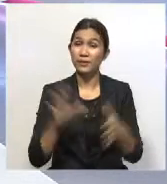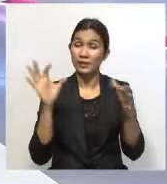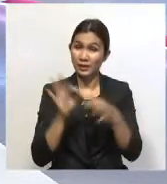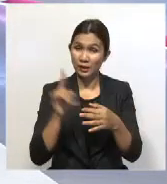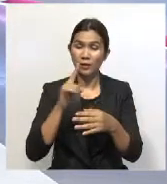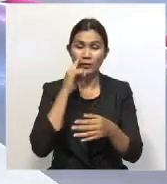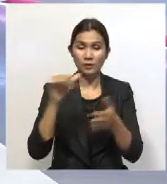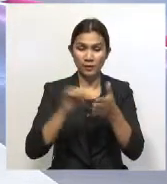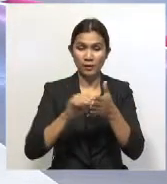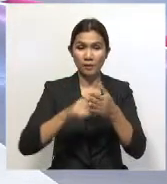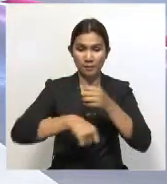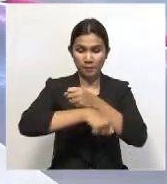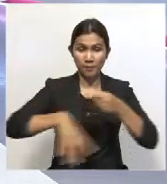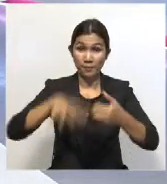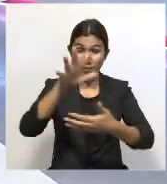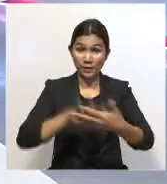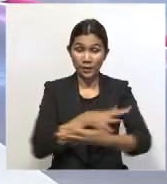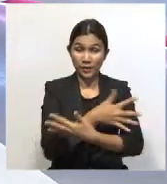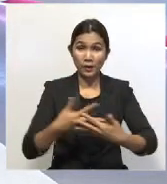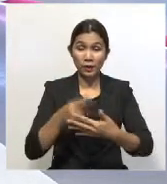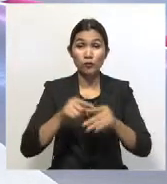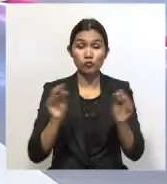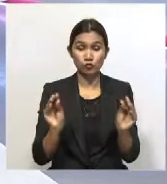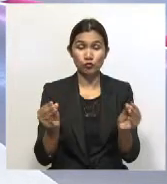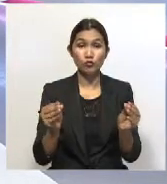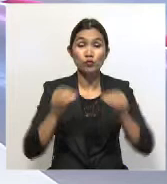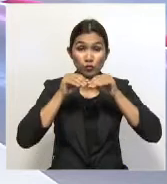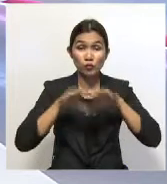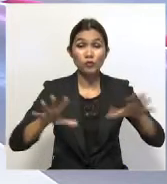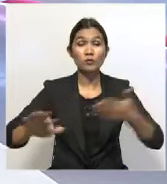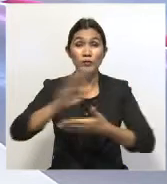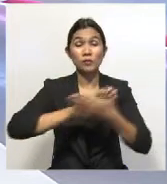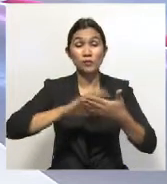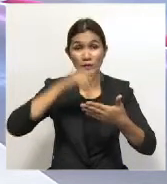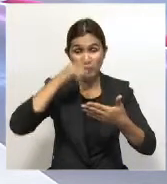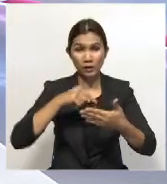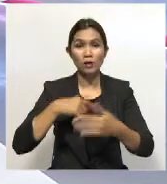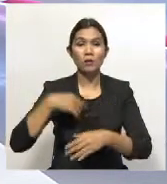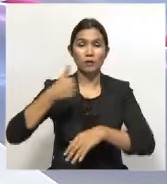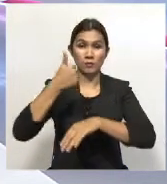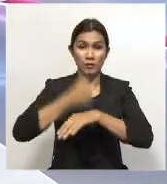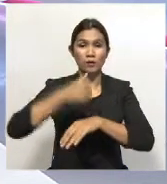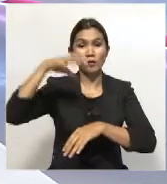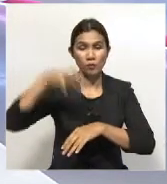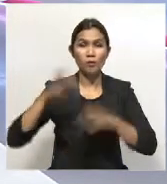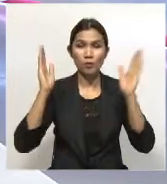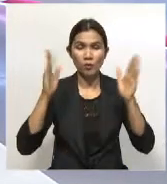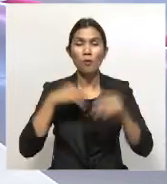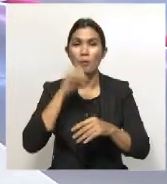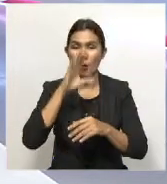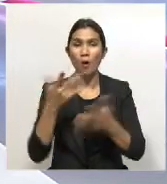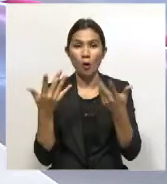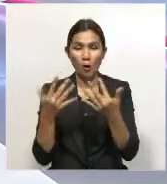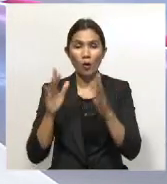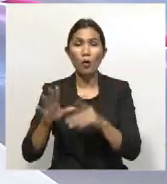ในส่วนของการปรับปรุงผังรายการของสถานีวิทยุกระจายเสียงแห่งประเทศไทยนะคะอธิบดีกรมประชาสัมพันธ์ก็สั่งให้ชะลอการน